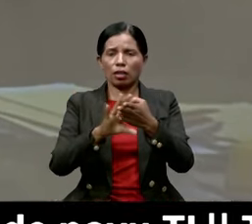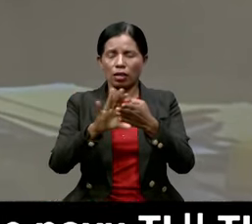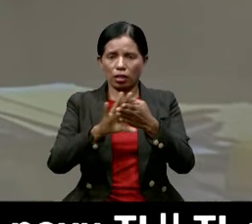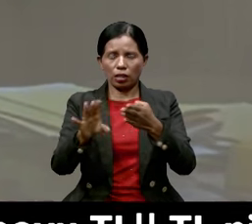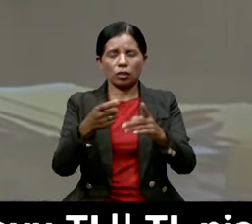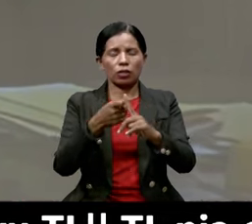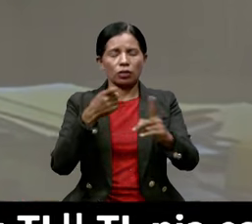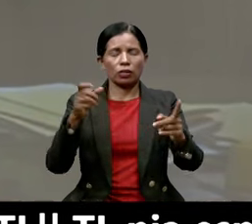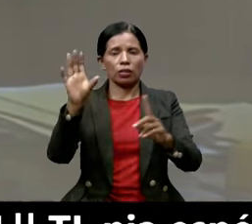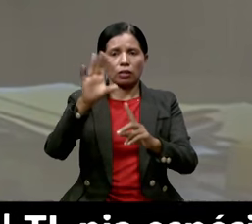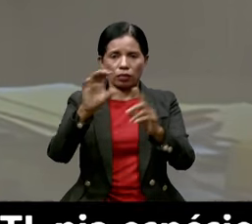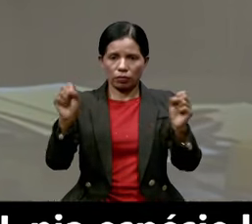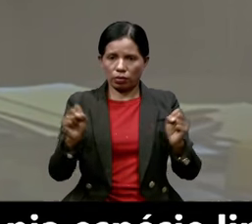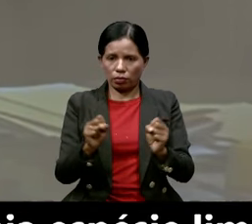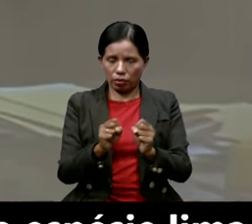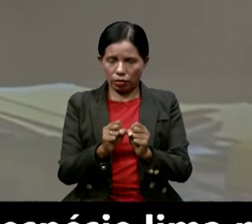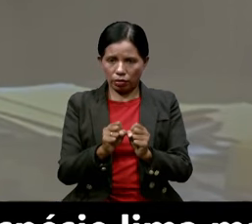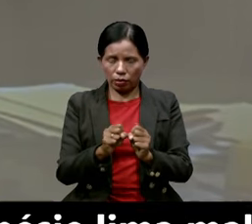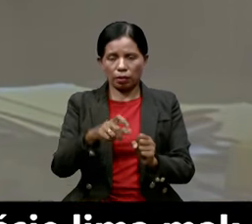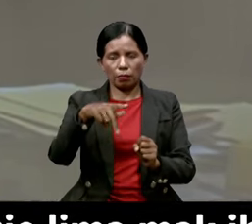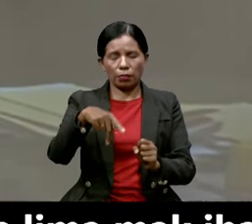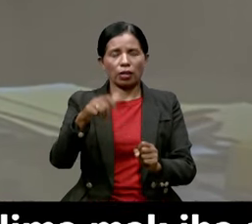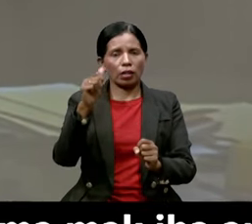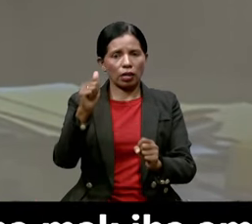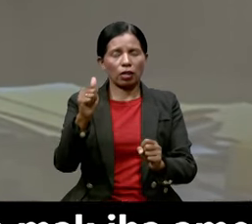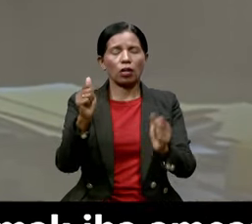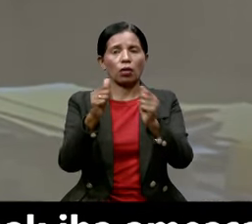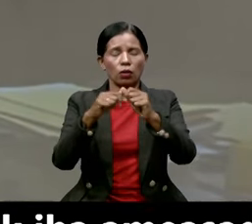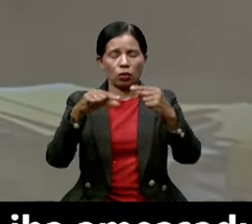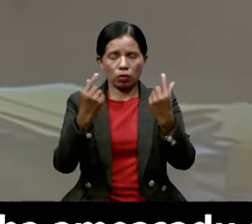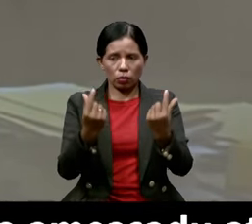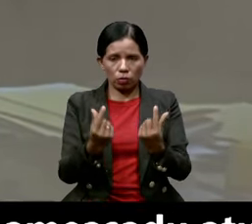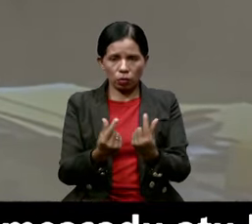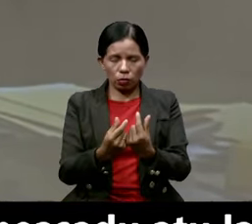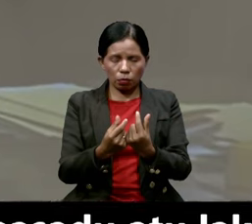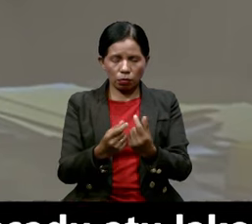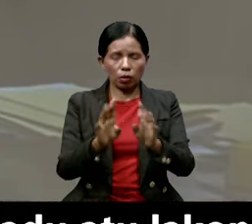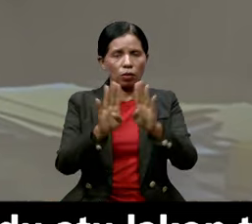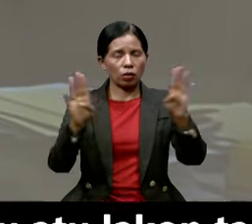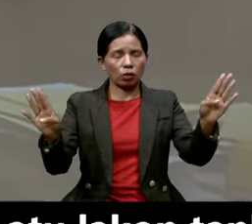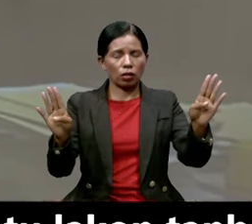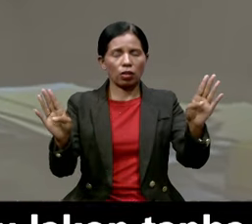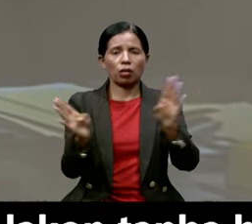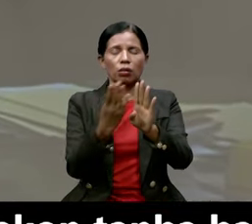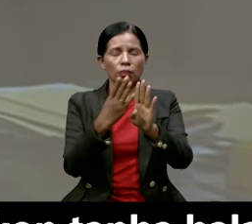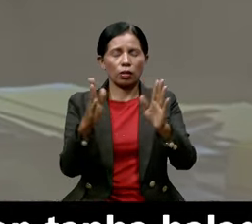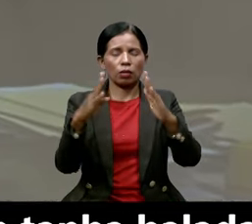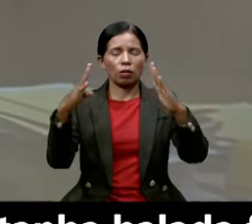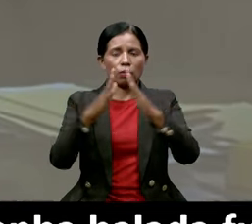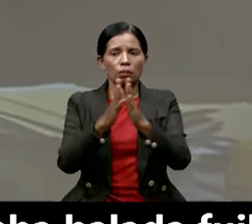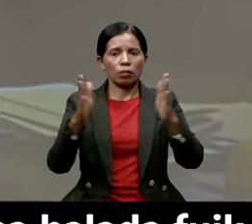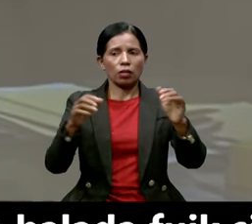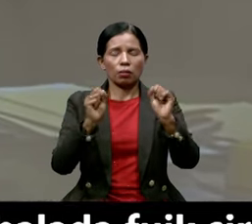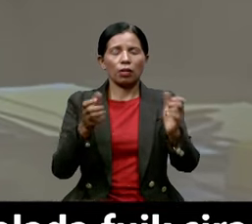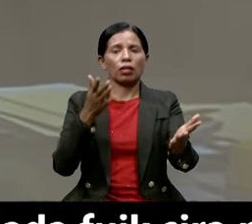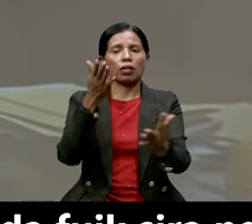husi autoridade. PA ho ekipa selok portan bot selok oda matang umanian ho di